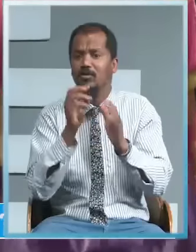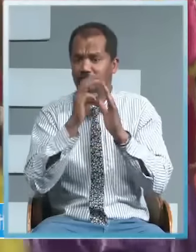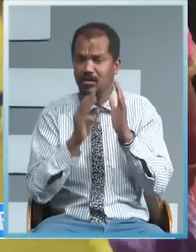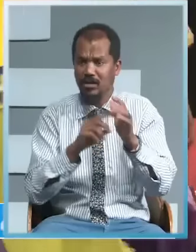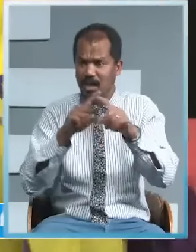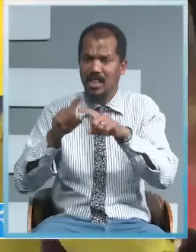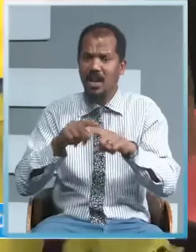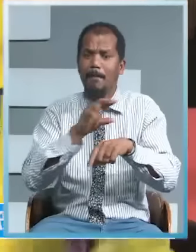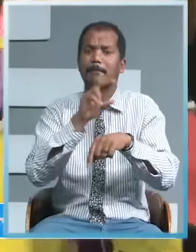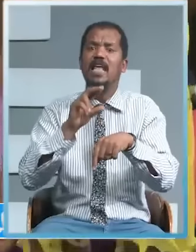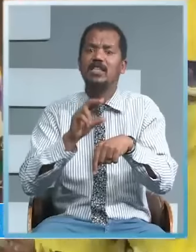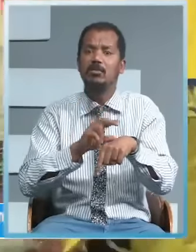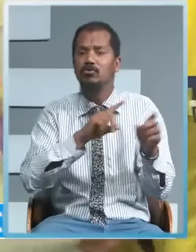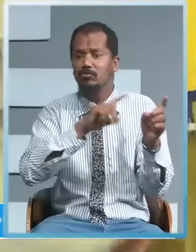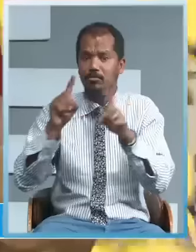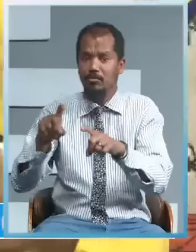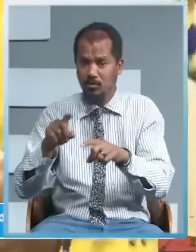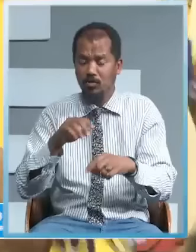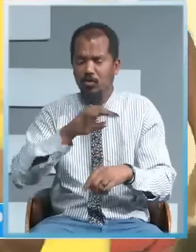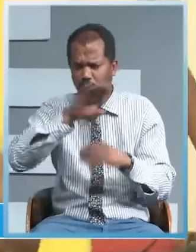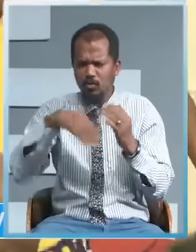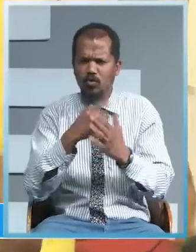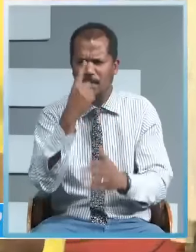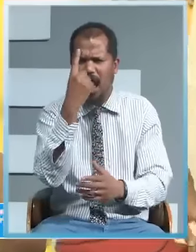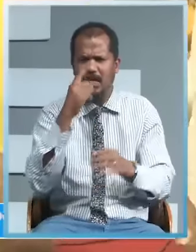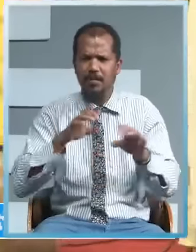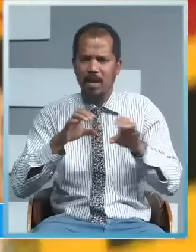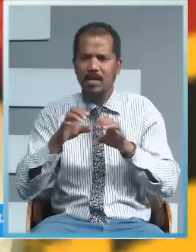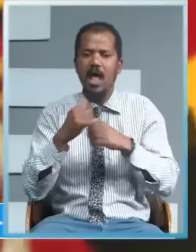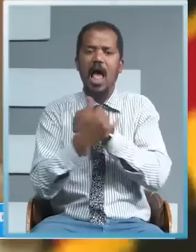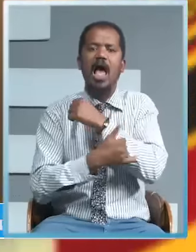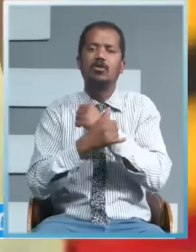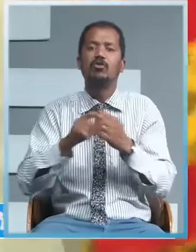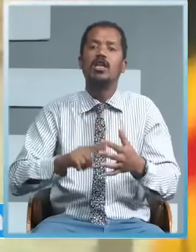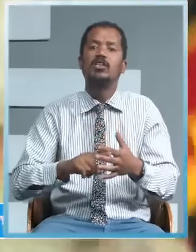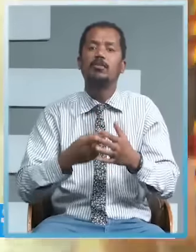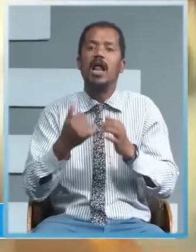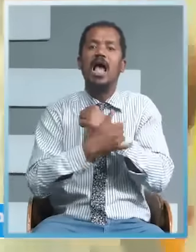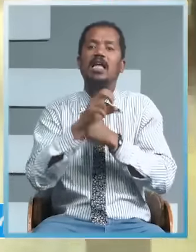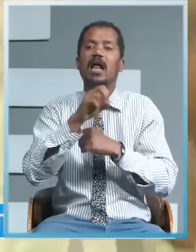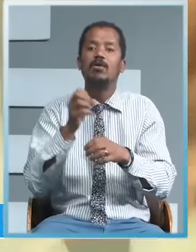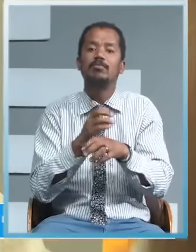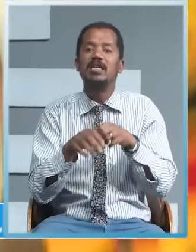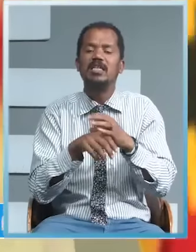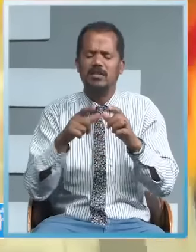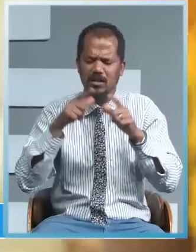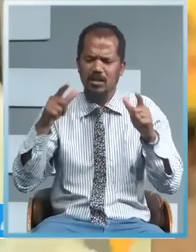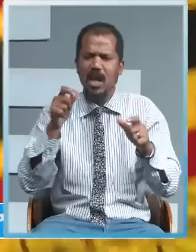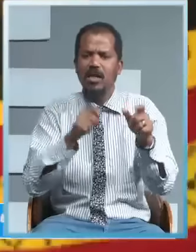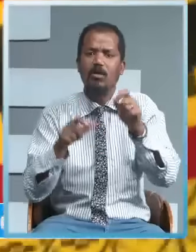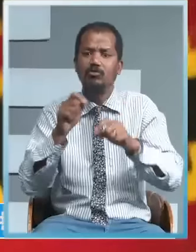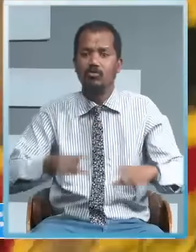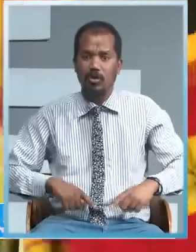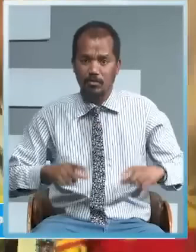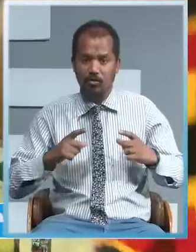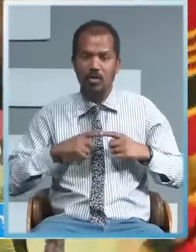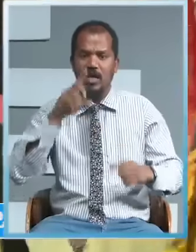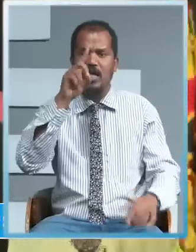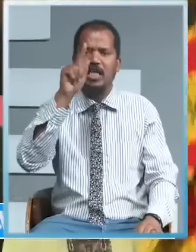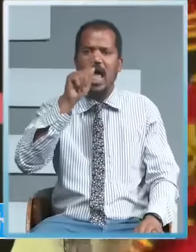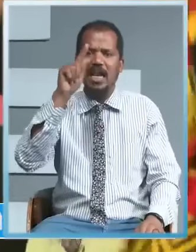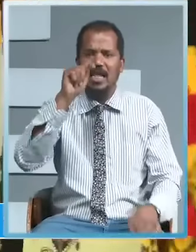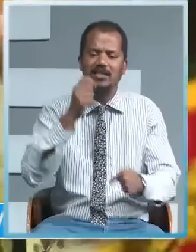ስርዓት የተለያዩ ብሔረሰቦች የሚገኙበት ሁሉንም አንድ የሚያደርግ እንዲሁም ሀገሪቷ ለጀመረችው ሀገራዊ ምክክር ትልቅ አስተዋጽኦ እንደሚኖረው የያኔት